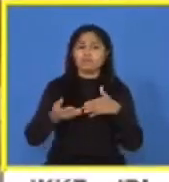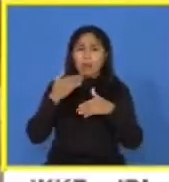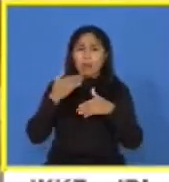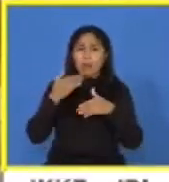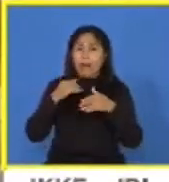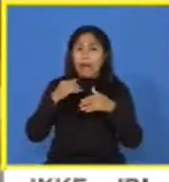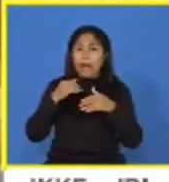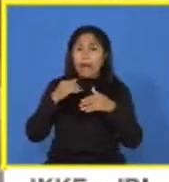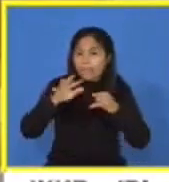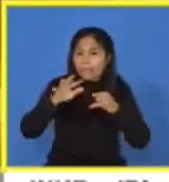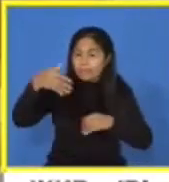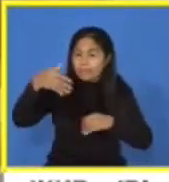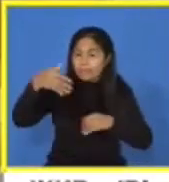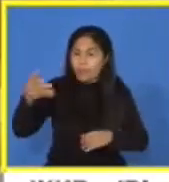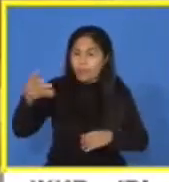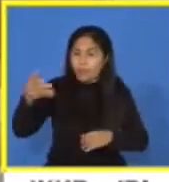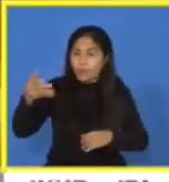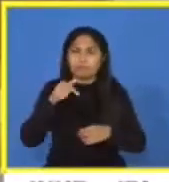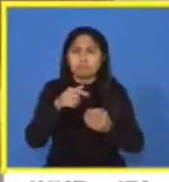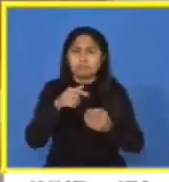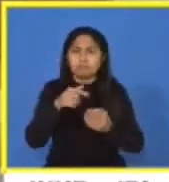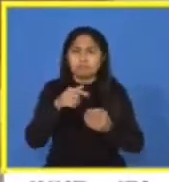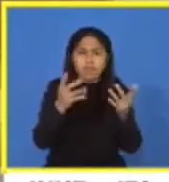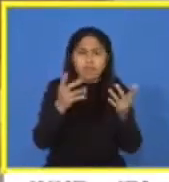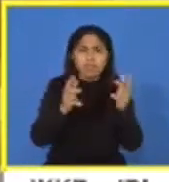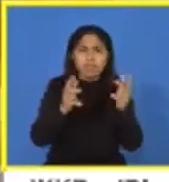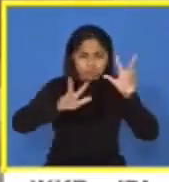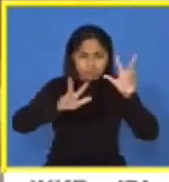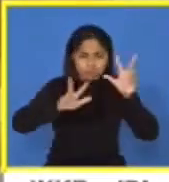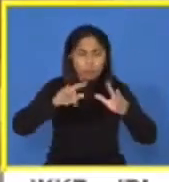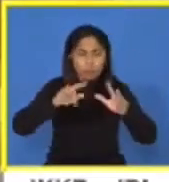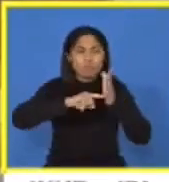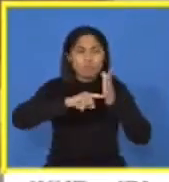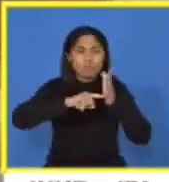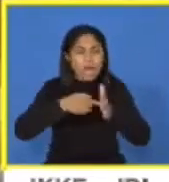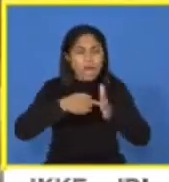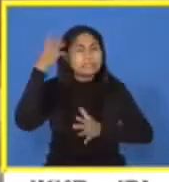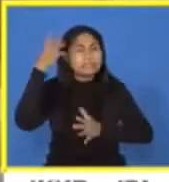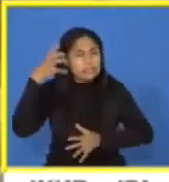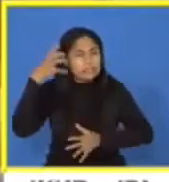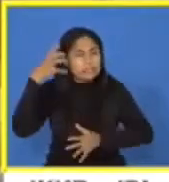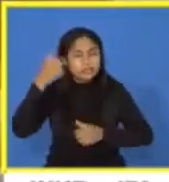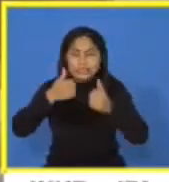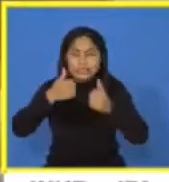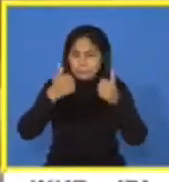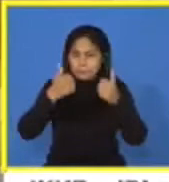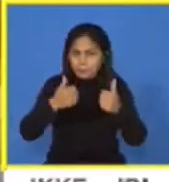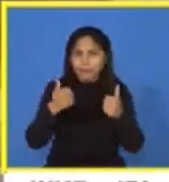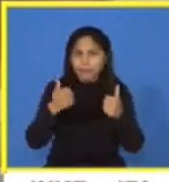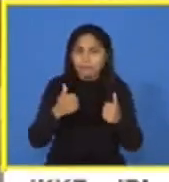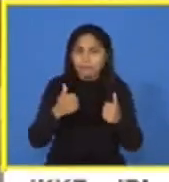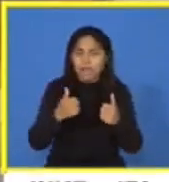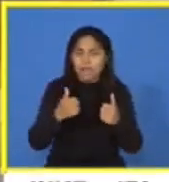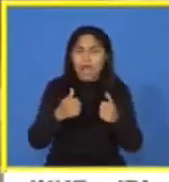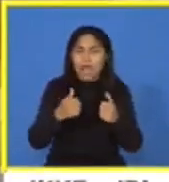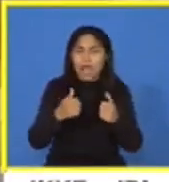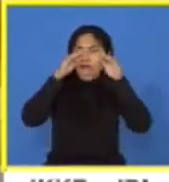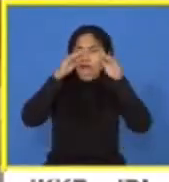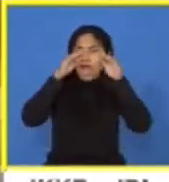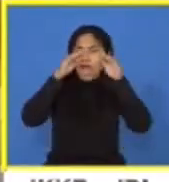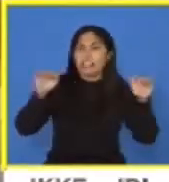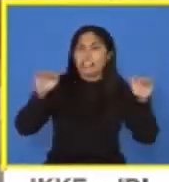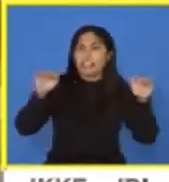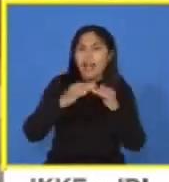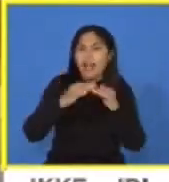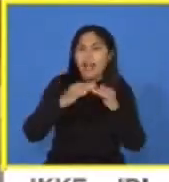tahun tentu masyarakat Nusa Tenggara Timur mulai disibukkan dengan persiapan-persiapan Natal dan